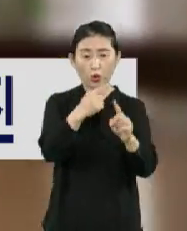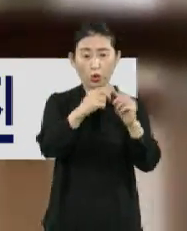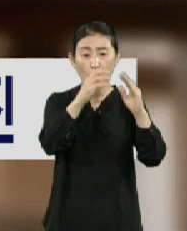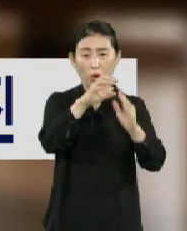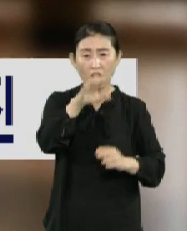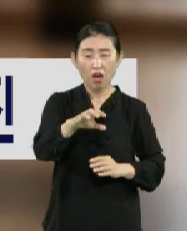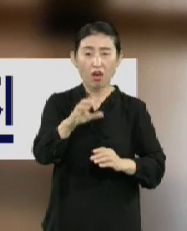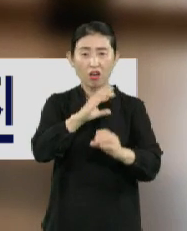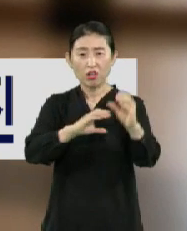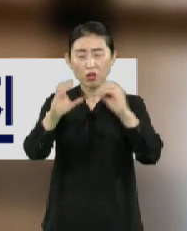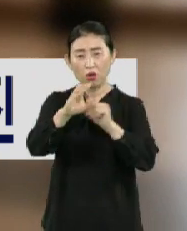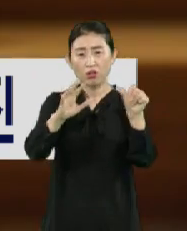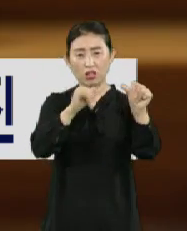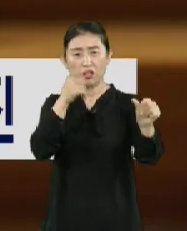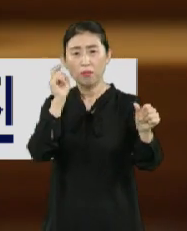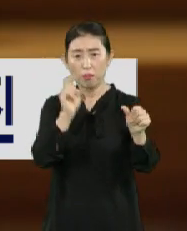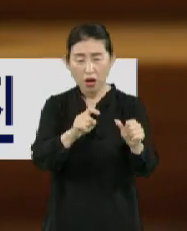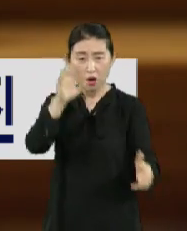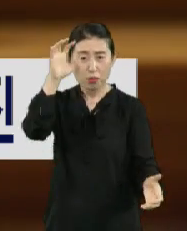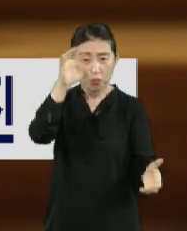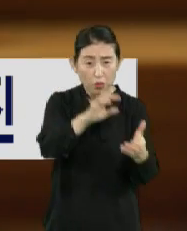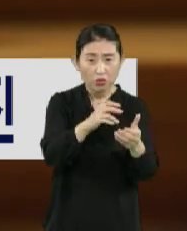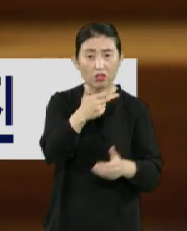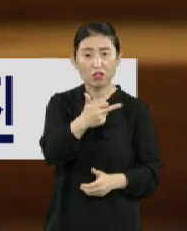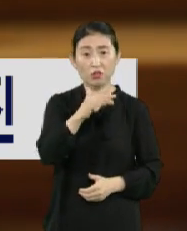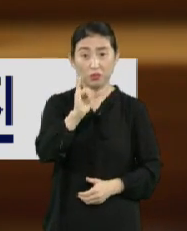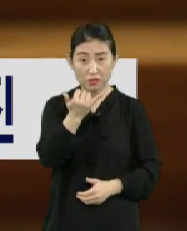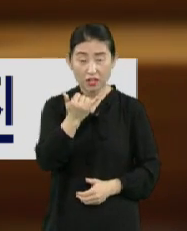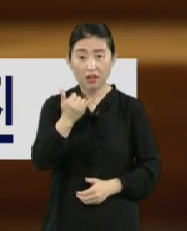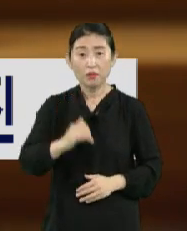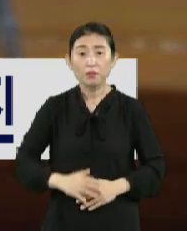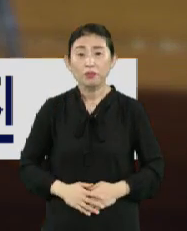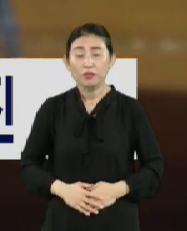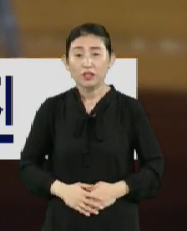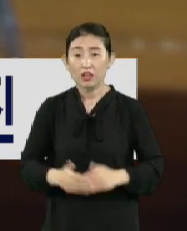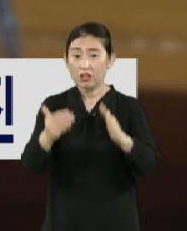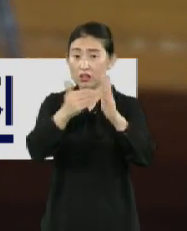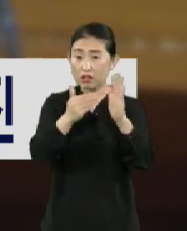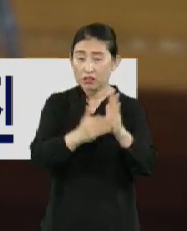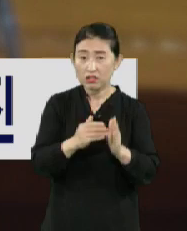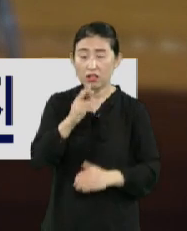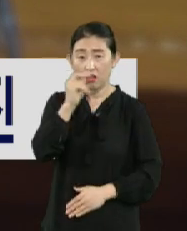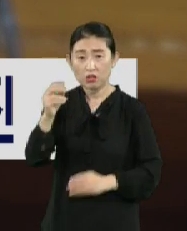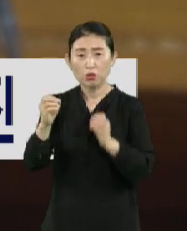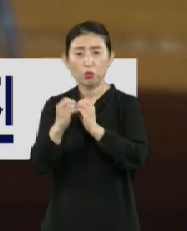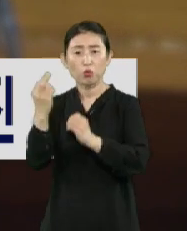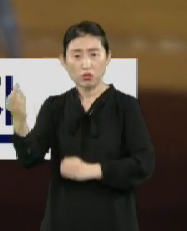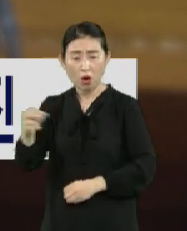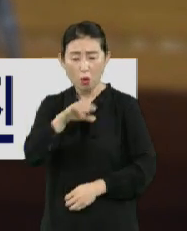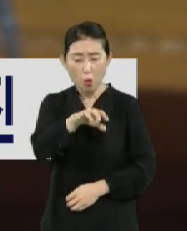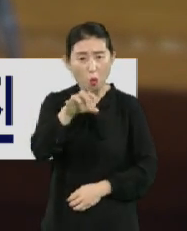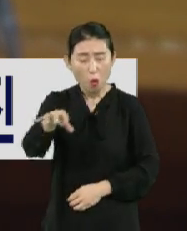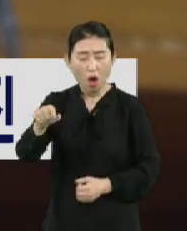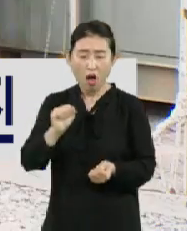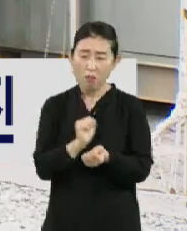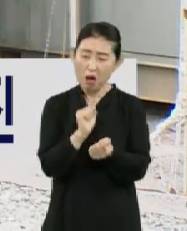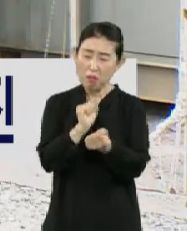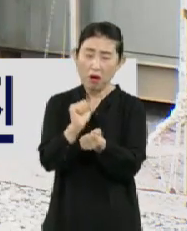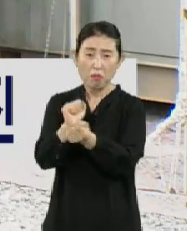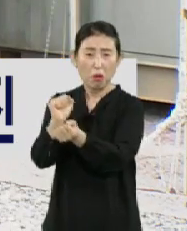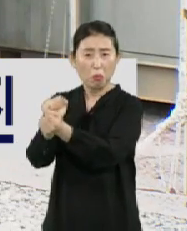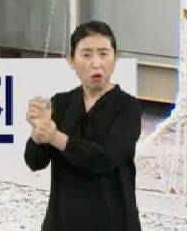5명이 추가 학진 되는 등 모두 17명이 추가됐고 당 진과 아산 논산 등 지역 곳곳에서